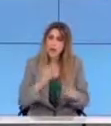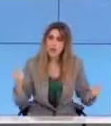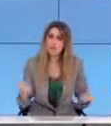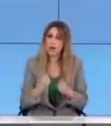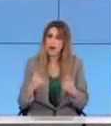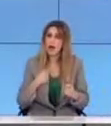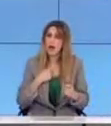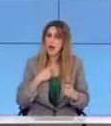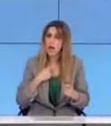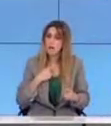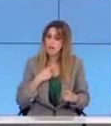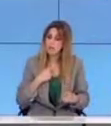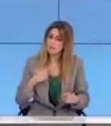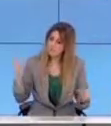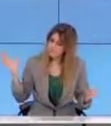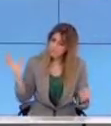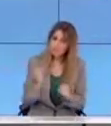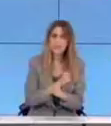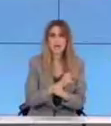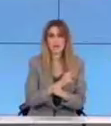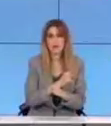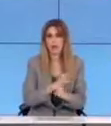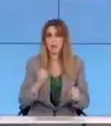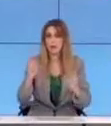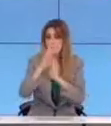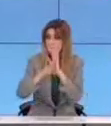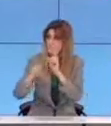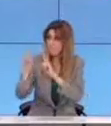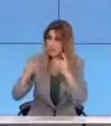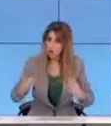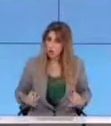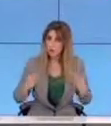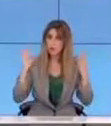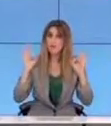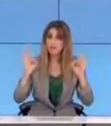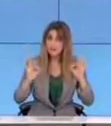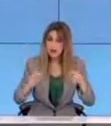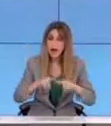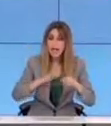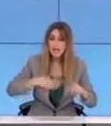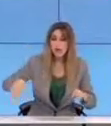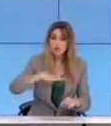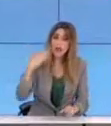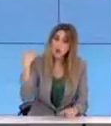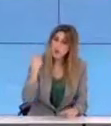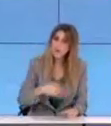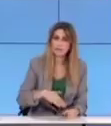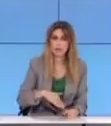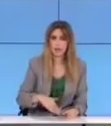πετύχαμε να βγάλουμε τη χώρα από τα μνημόνια. Σήμερα η Ελλάδα όχι μόνο δεν έχει αυτό